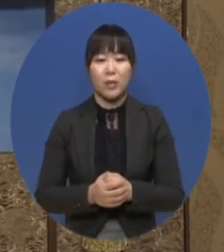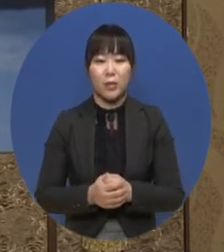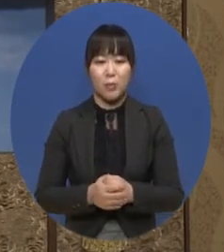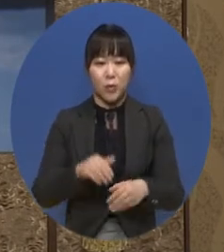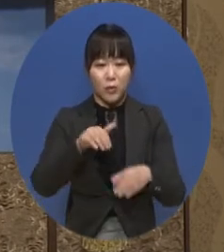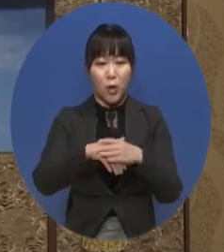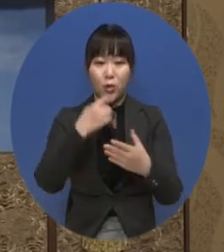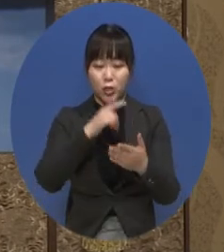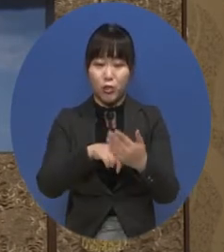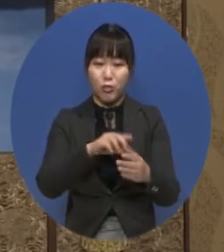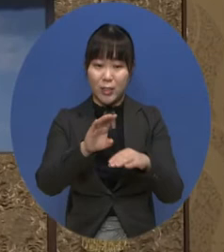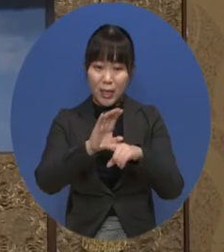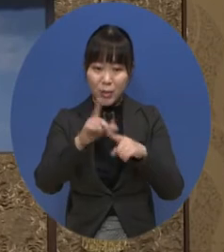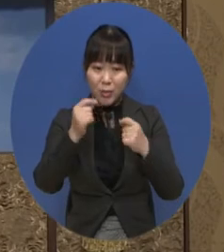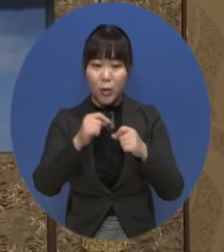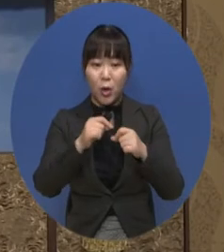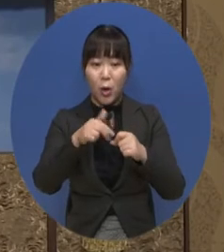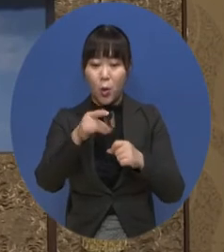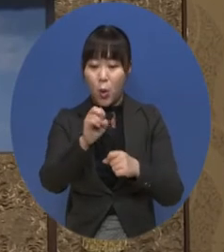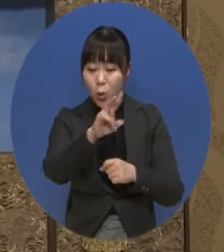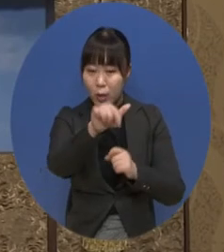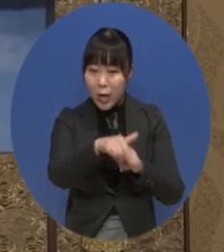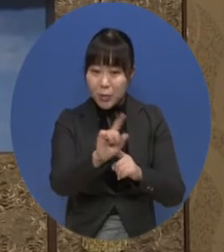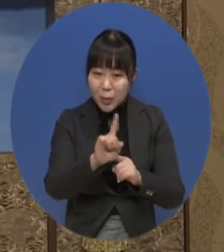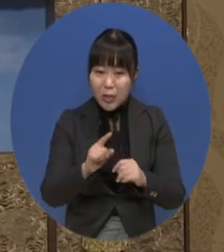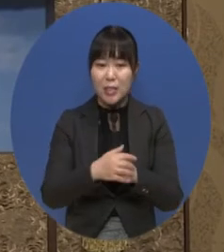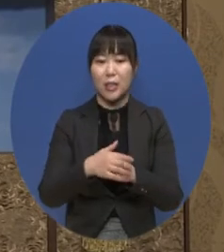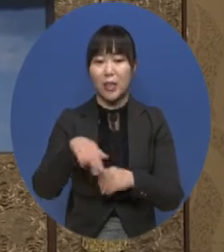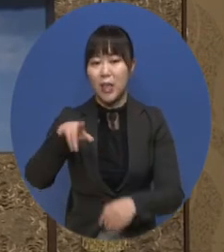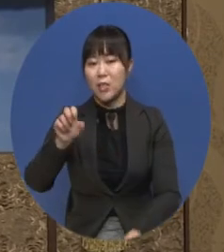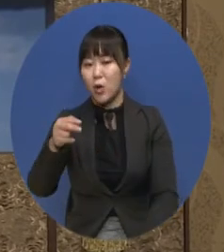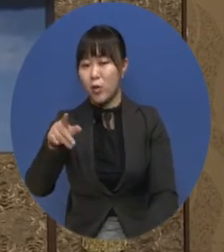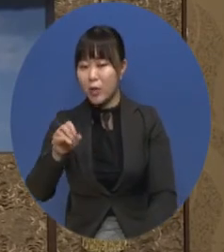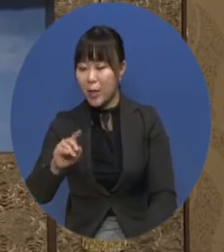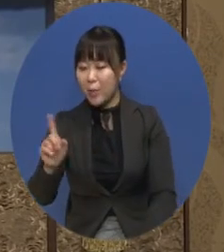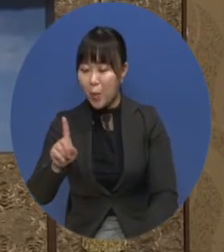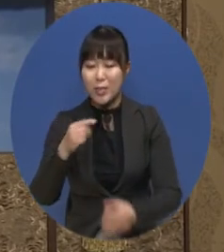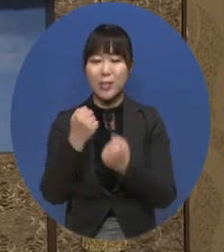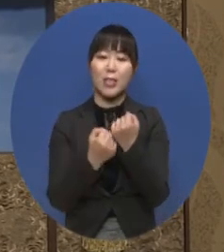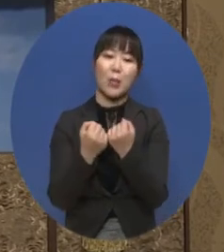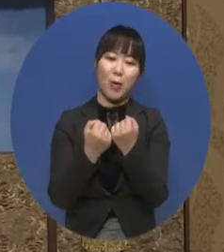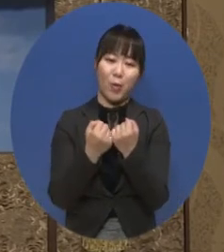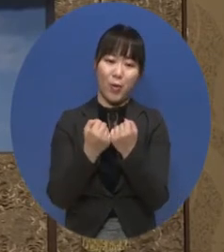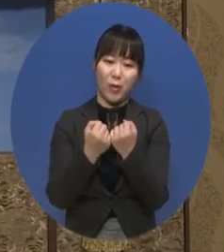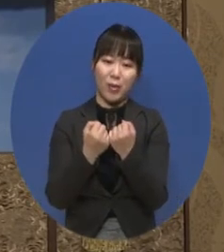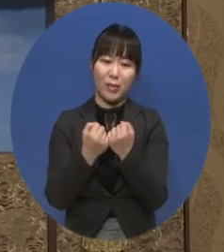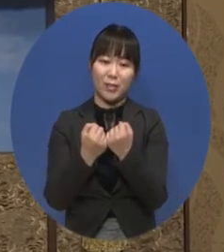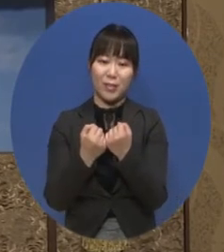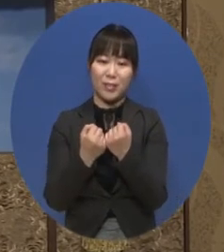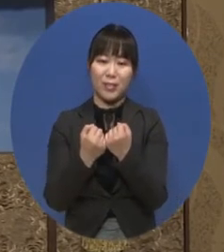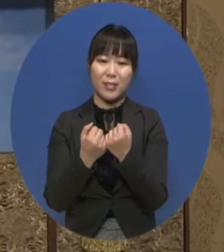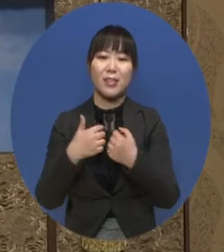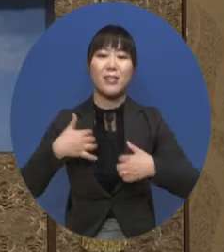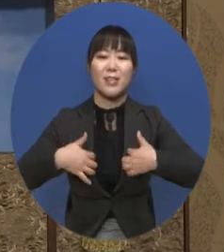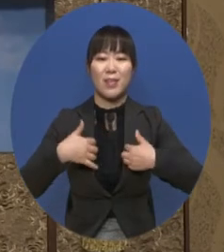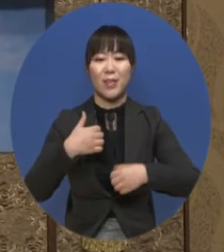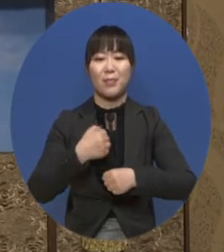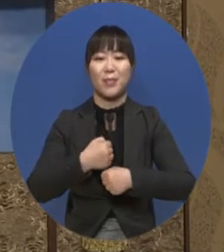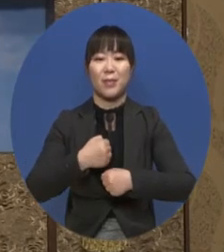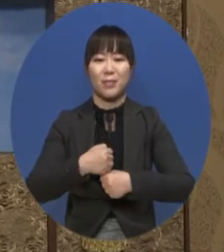해서 예. 공약이라는 걸 무엇을 의미하는지 정당은 무엇인지 이렇게 설명을 하기도 하고요.